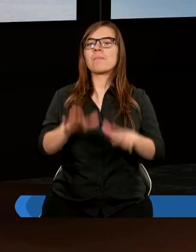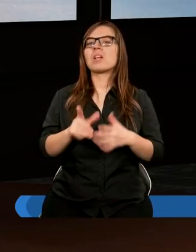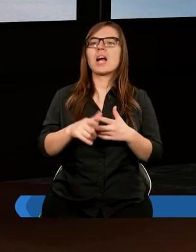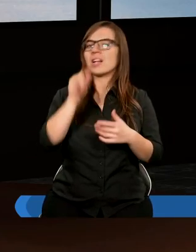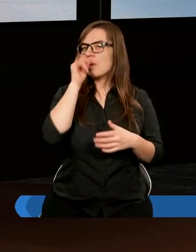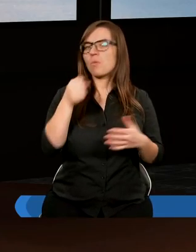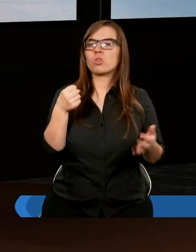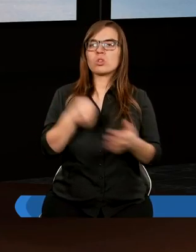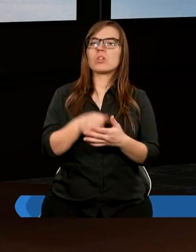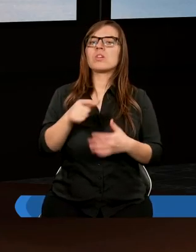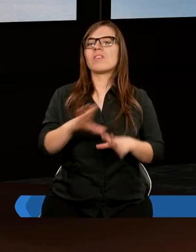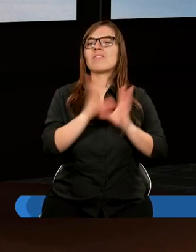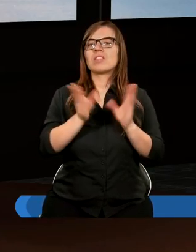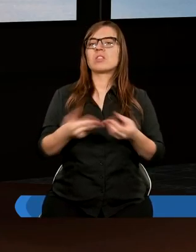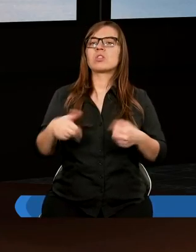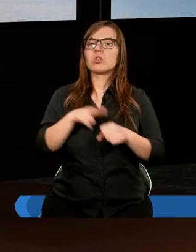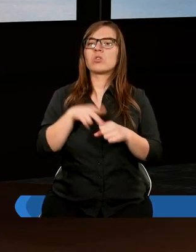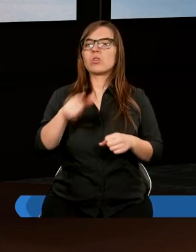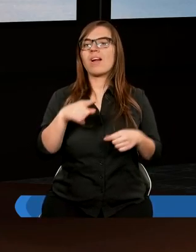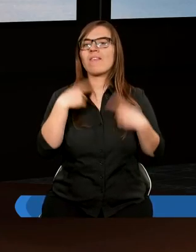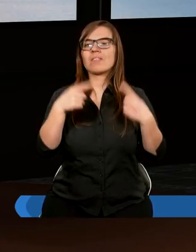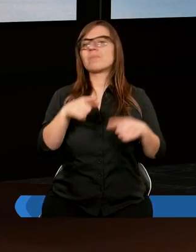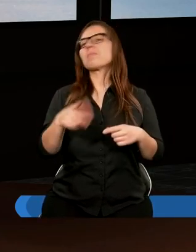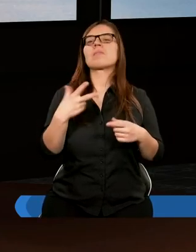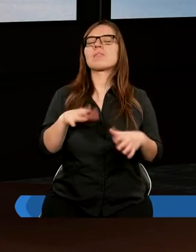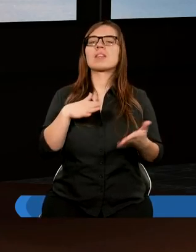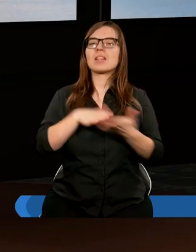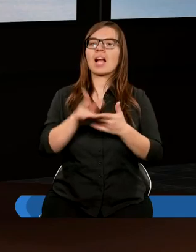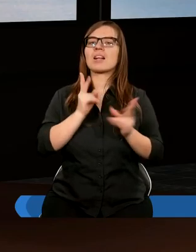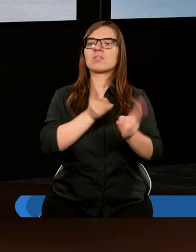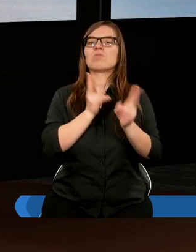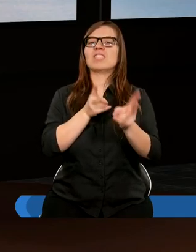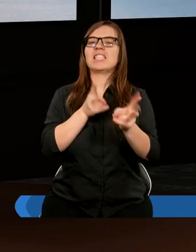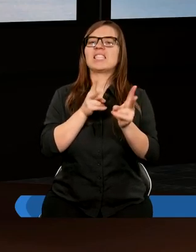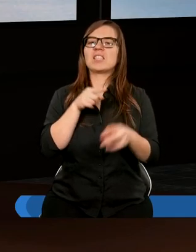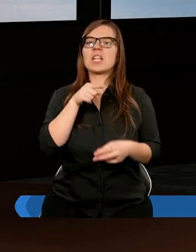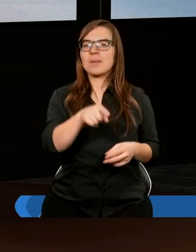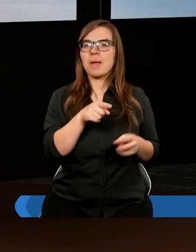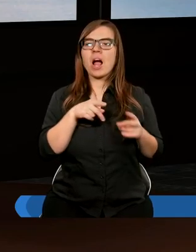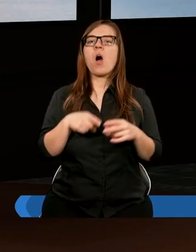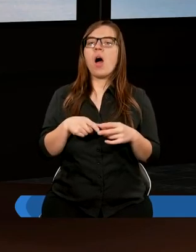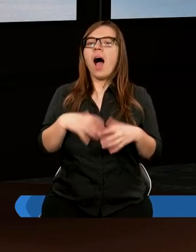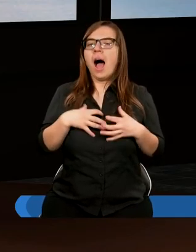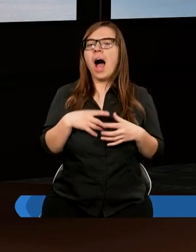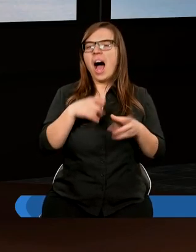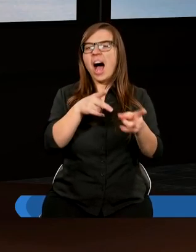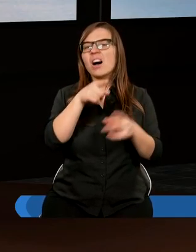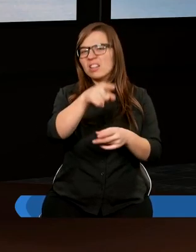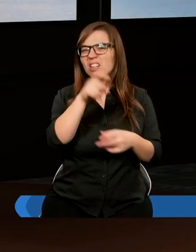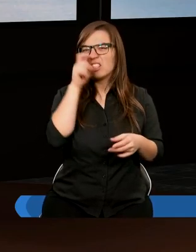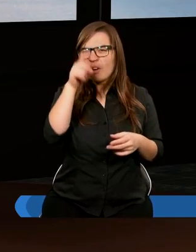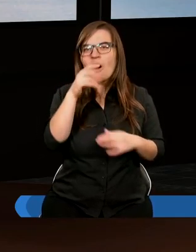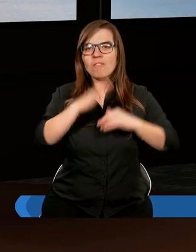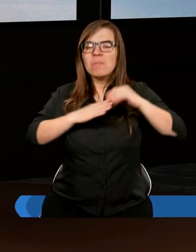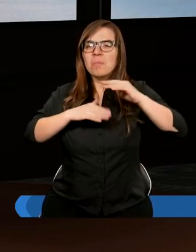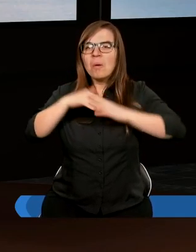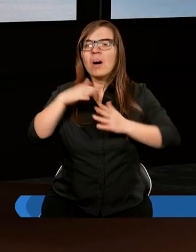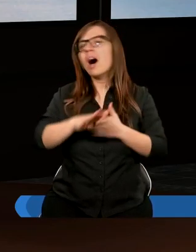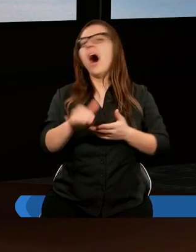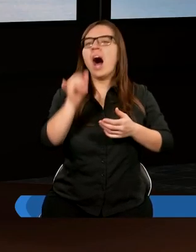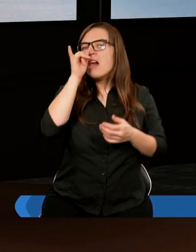dokończyć, wszyscy, którzy by to widzieli, nie zaczęli naśmiewać się z niego. Mówiąc, ten człowiek zaczął budować,